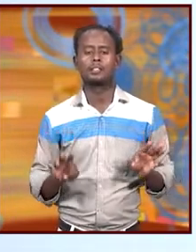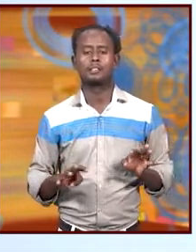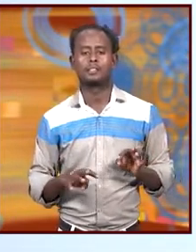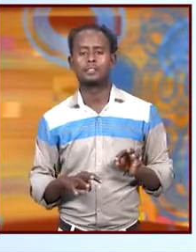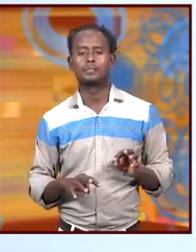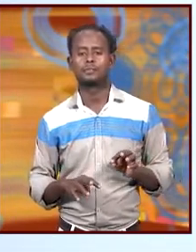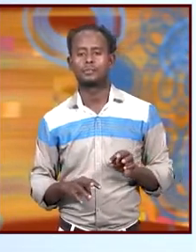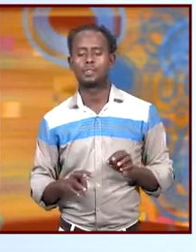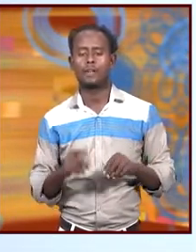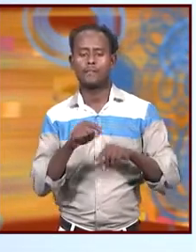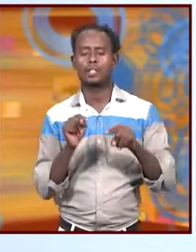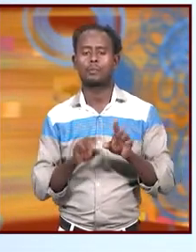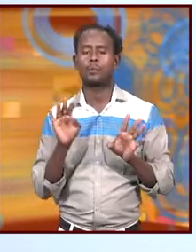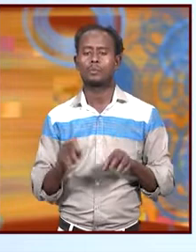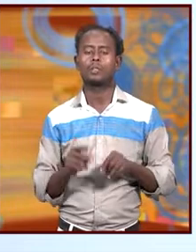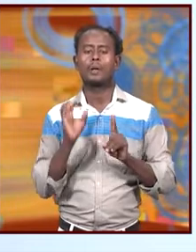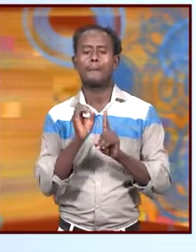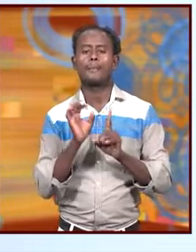40/4. ஒரு 4 × 4